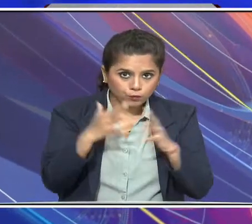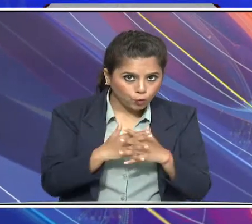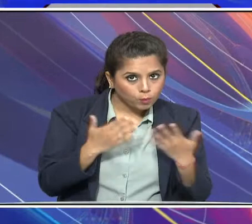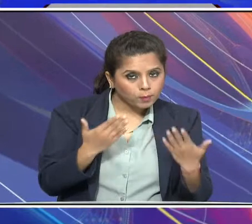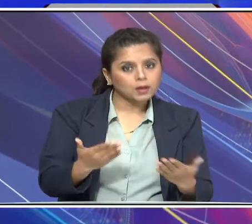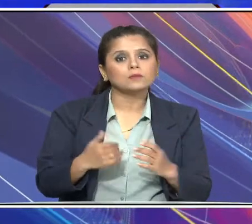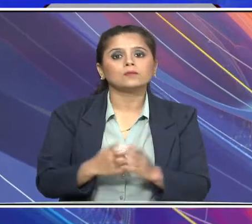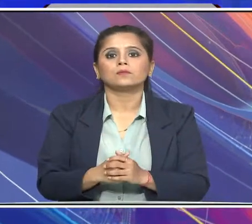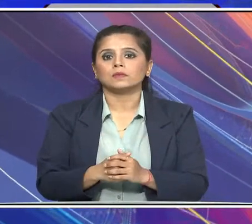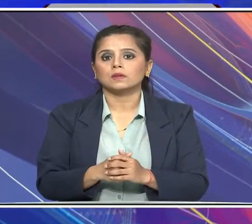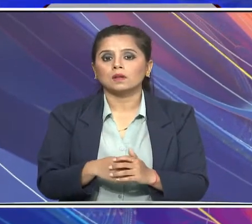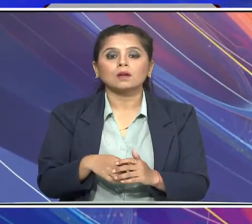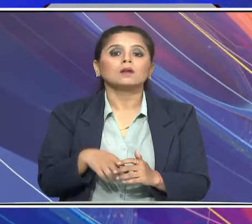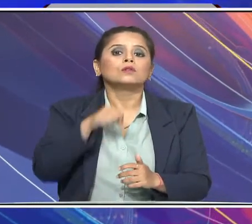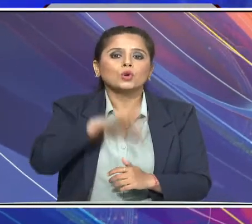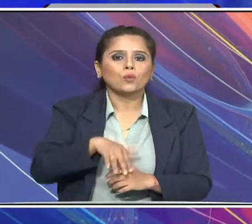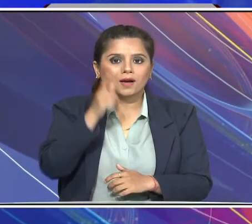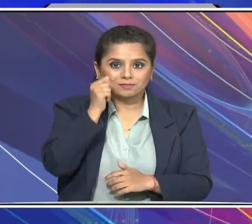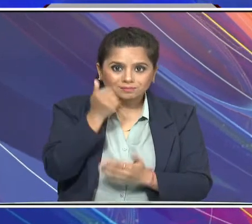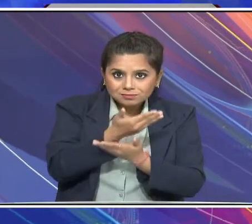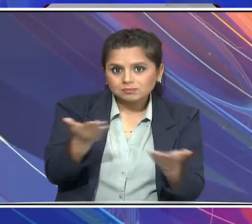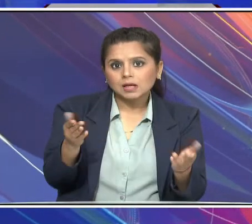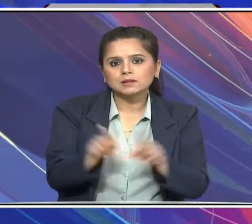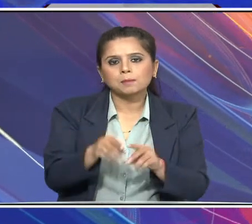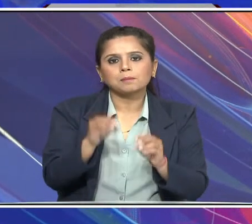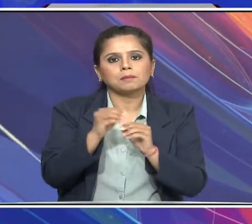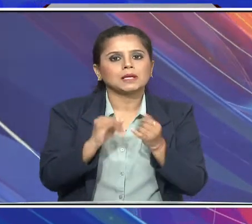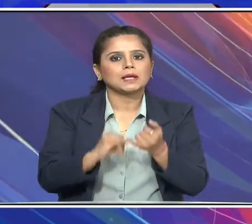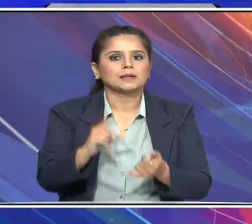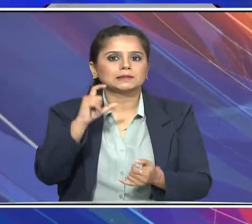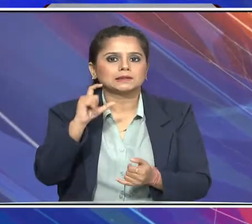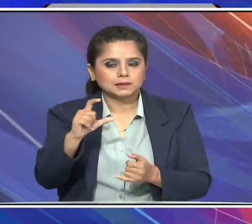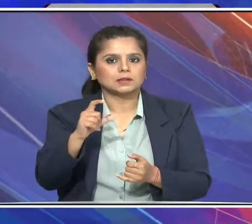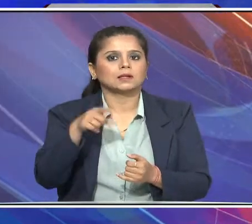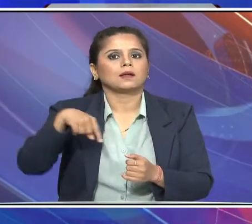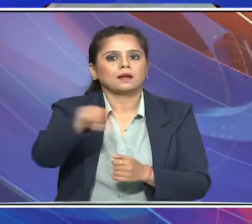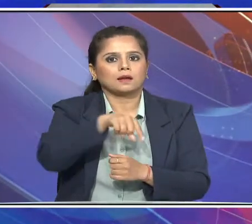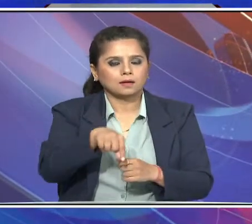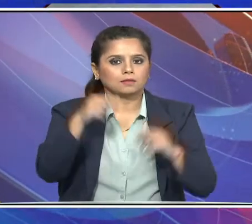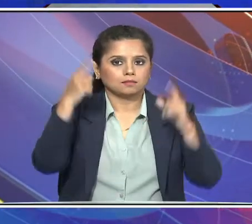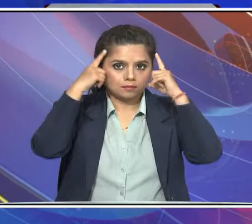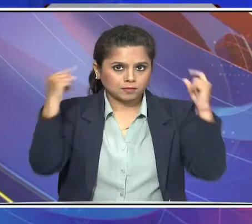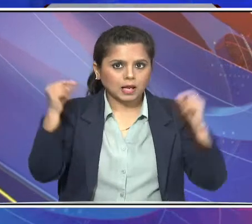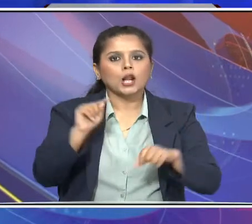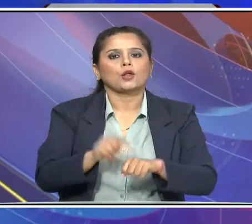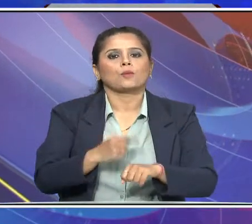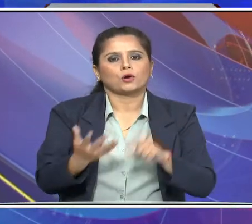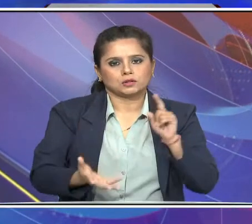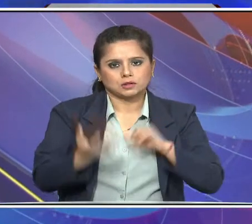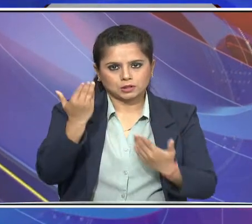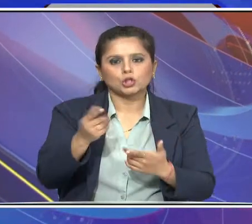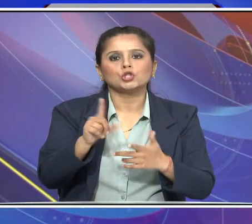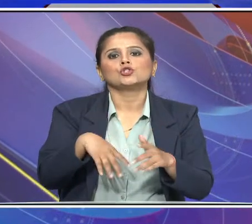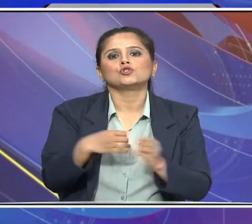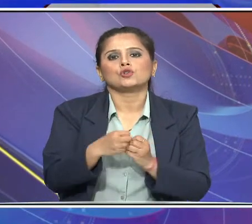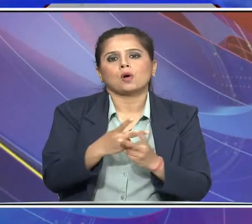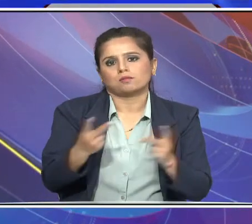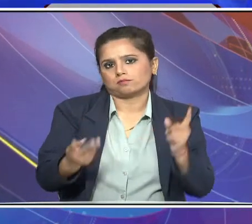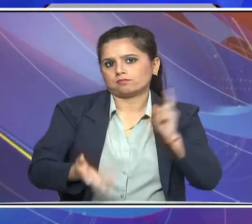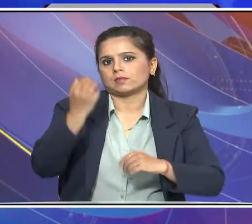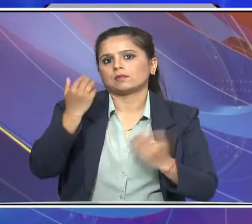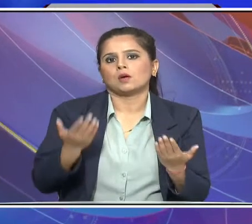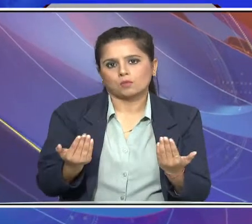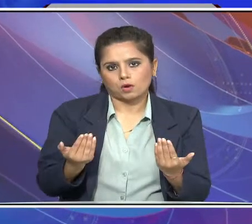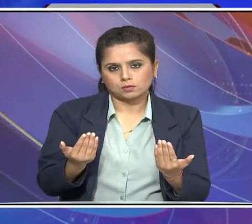युवा भाइयों को भी बीएससी नर्सिंग करने के अपॉर्चुनिटी मिले और जब की भी अपॉर्चुनिटी मिले